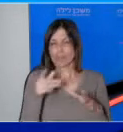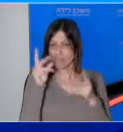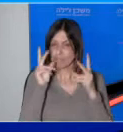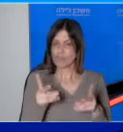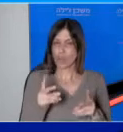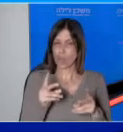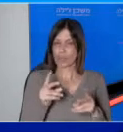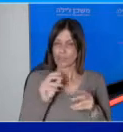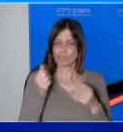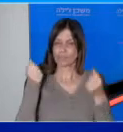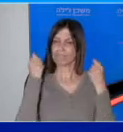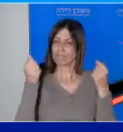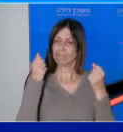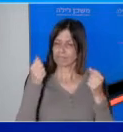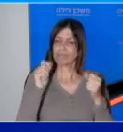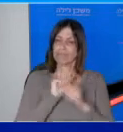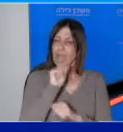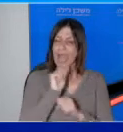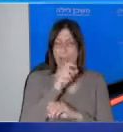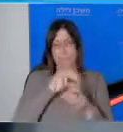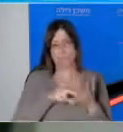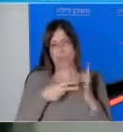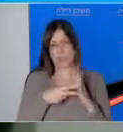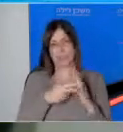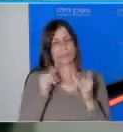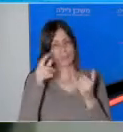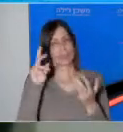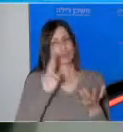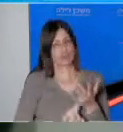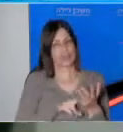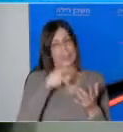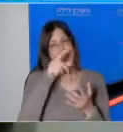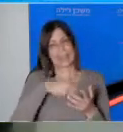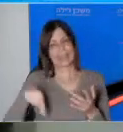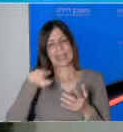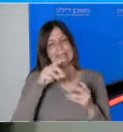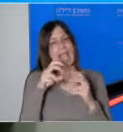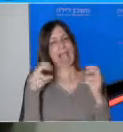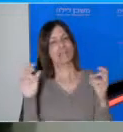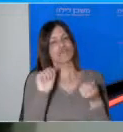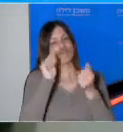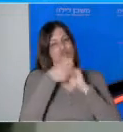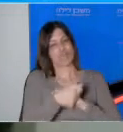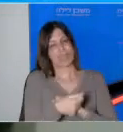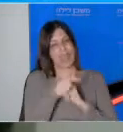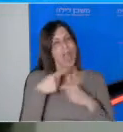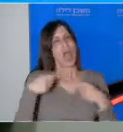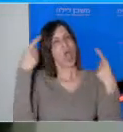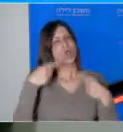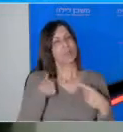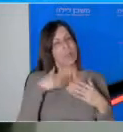פוליטית. נכון, אתה צודק, אבל באמת כיכר העיר השתנתה, ואתה היום, אתה פחות מודד